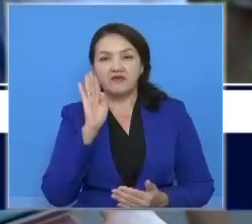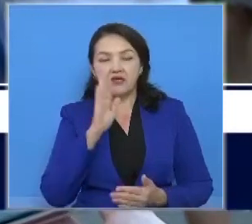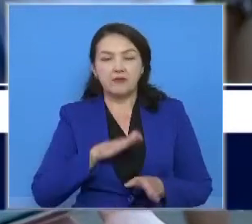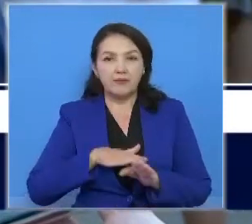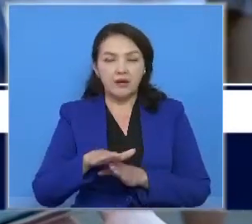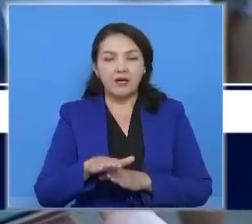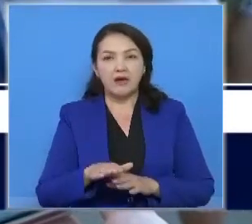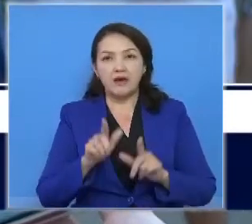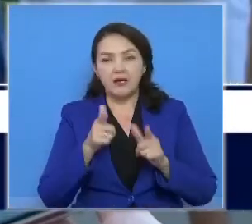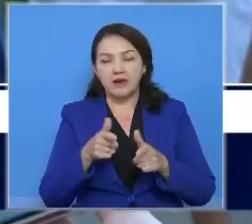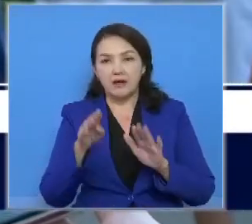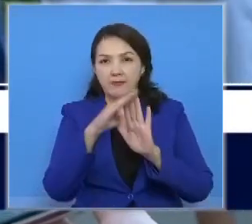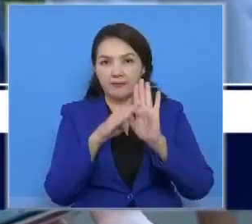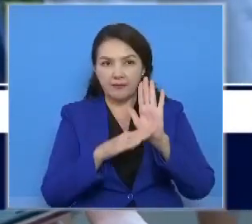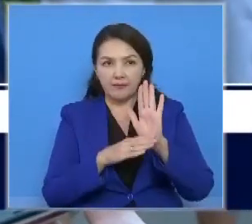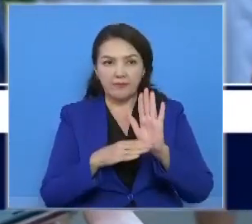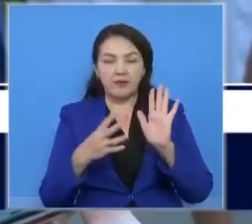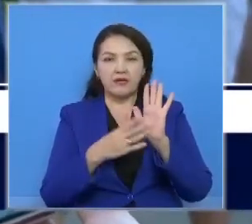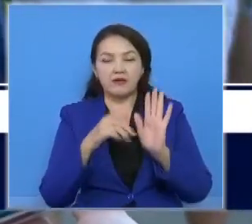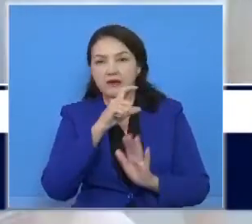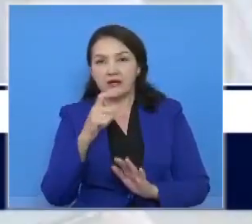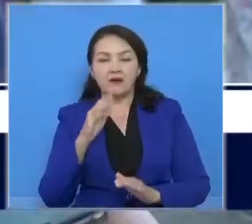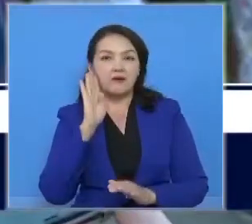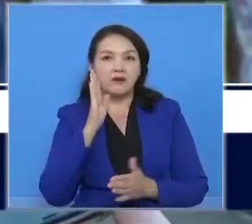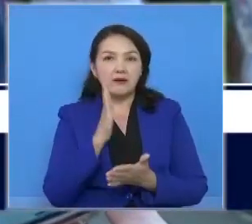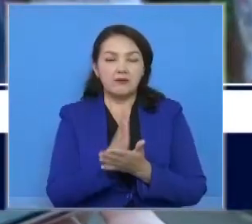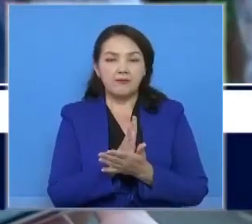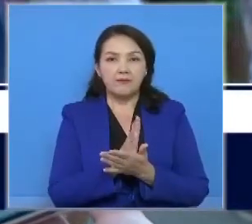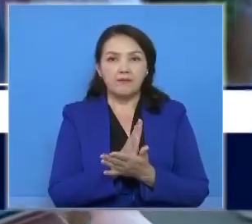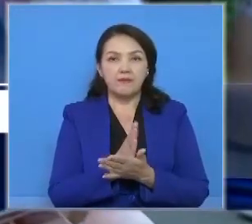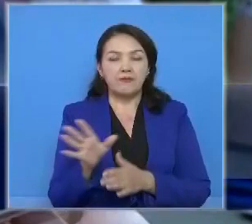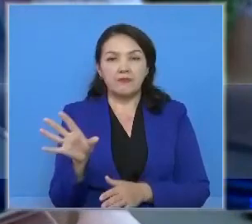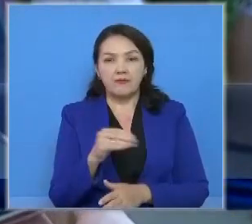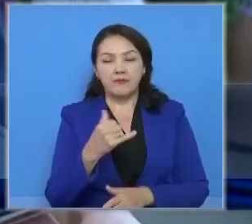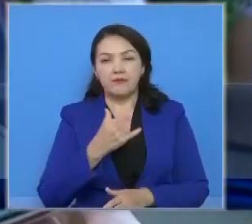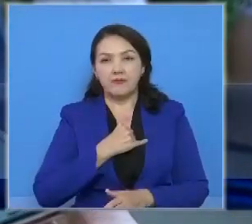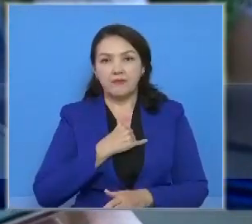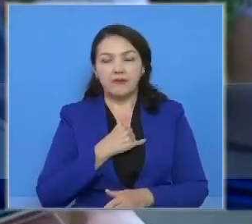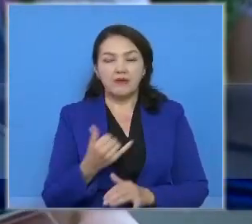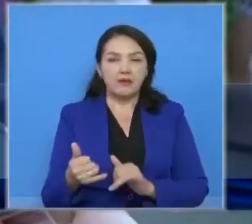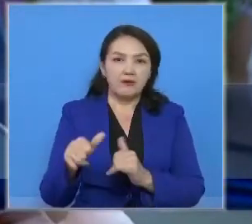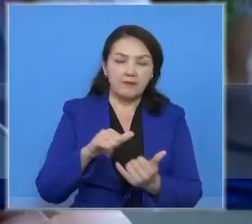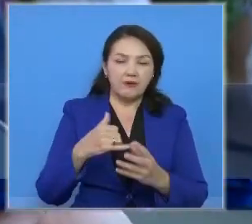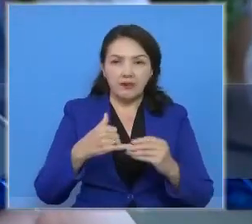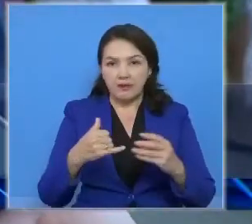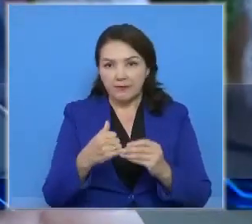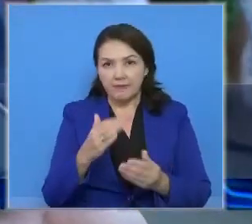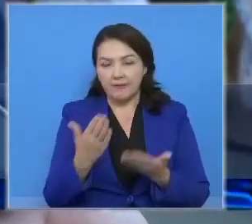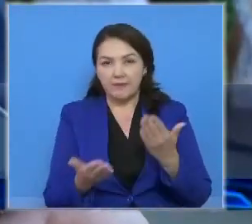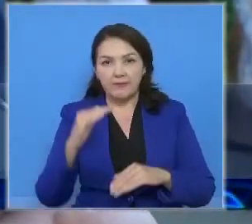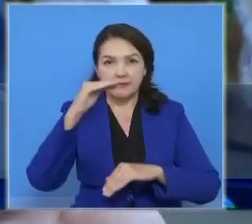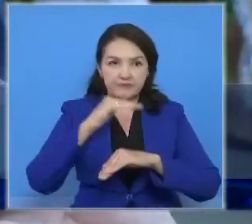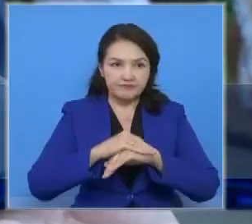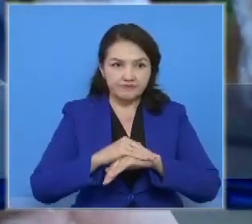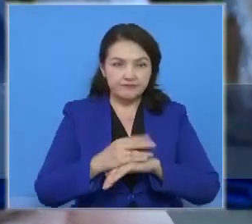полностью согласно штатного расписания. На 9 этажах вода есть. Одним словом, все у нас идет на полив в основном. Если в вечернее